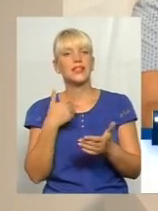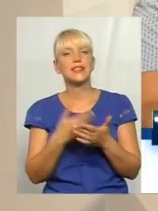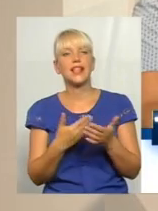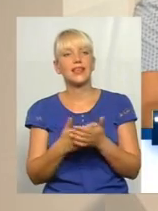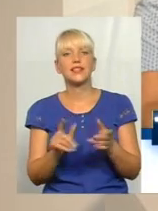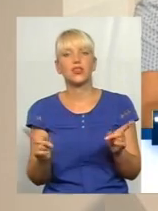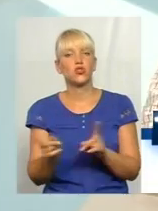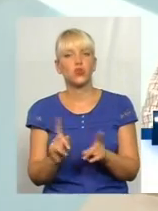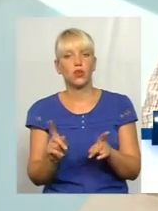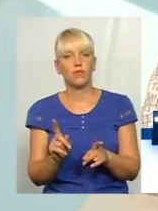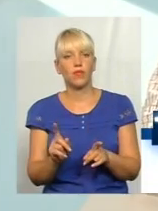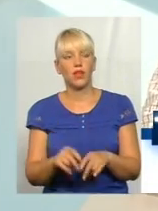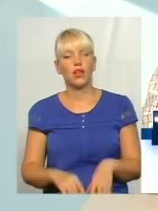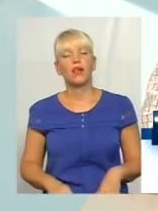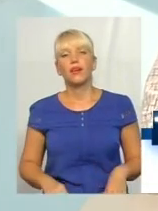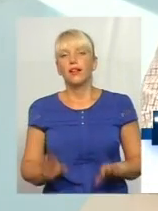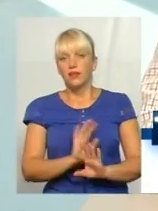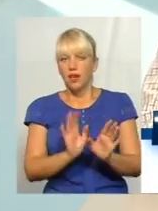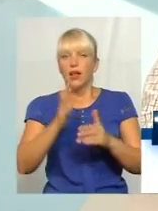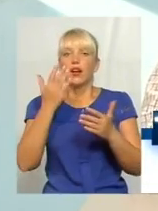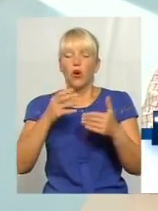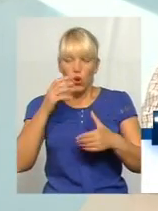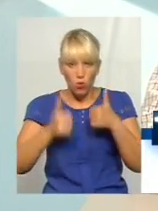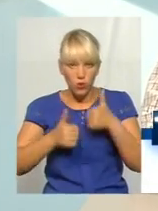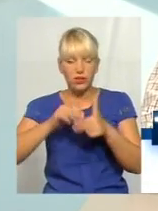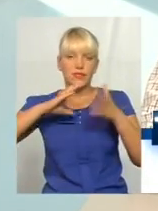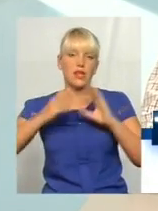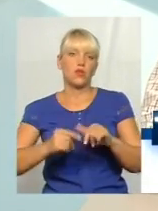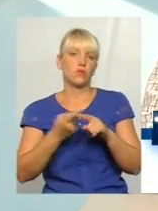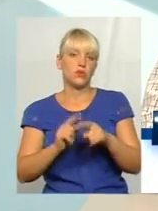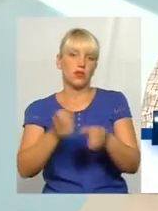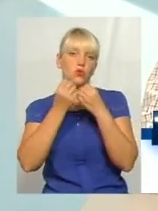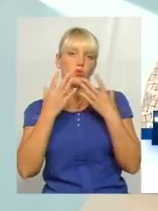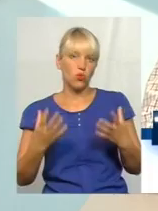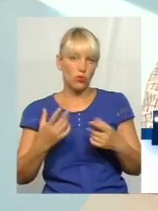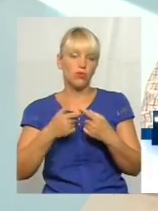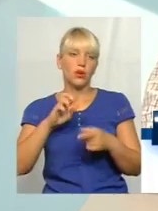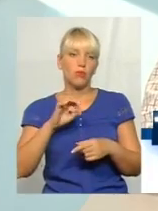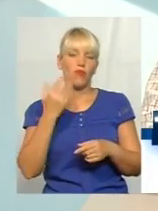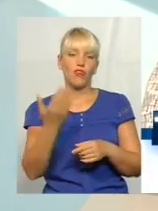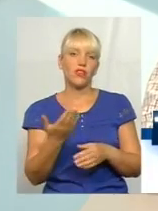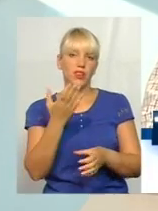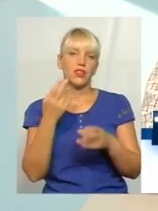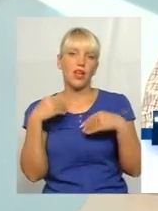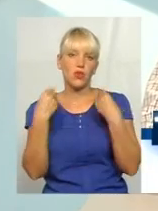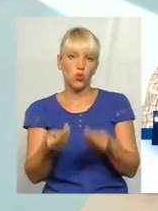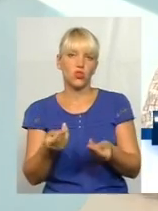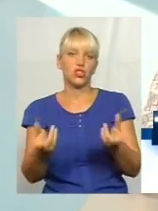скажемку конкур конкурс Це добре тому що вони скажем дають